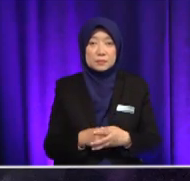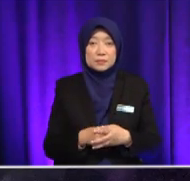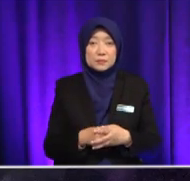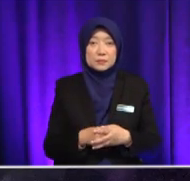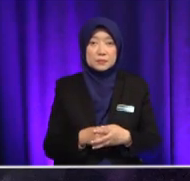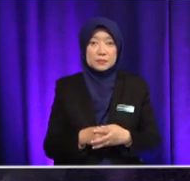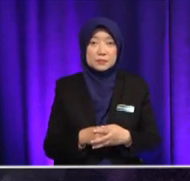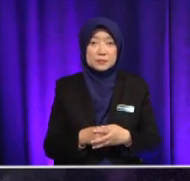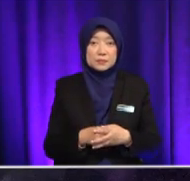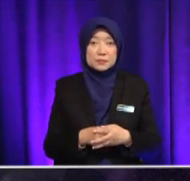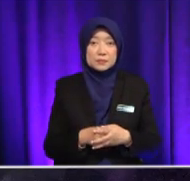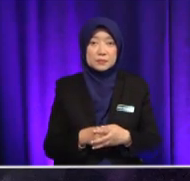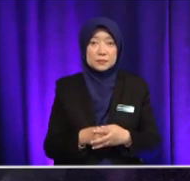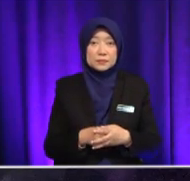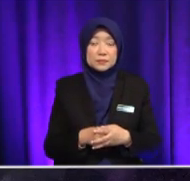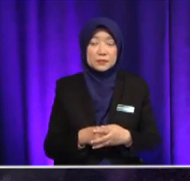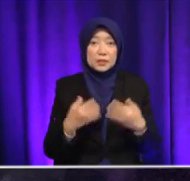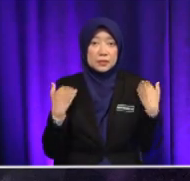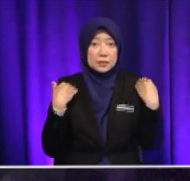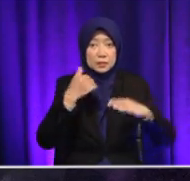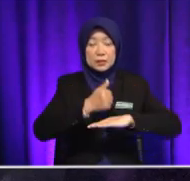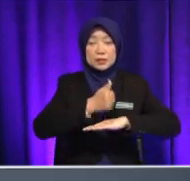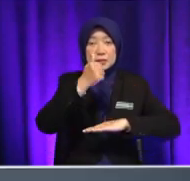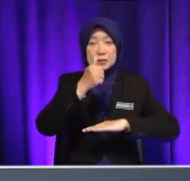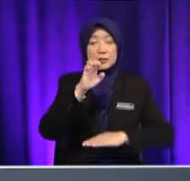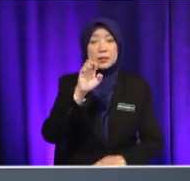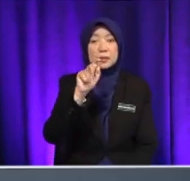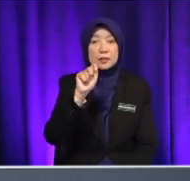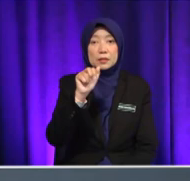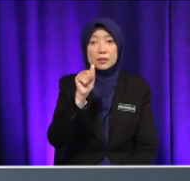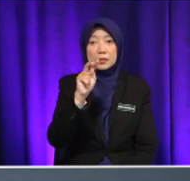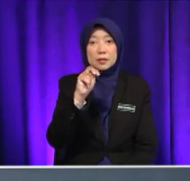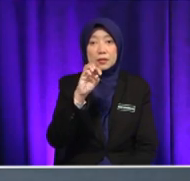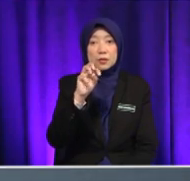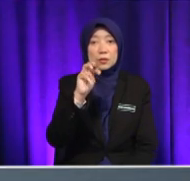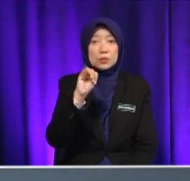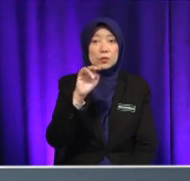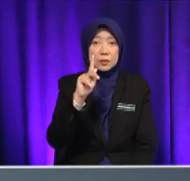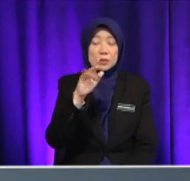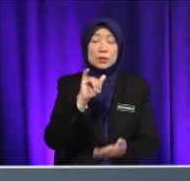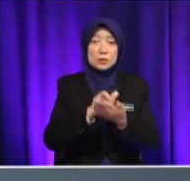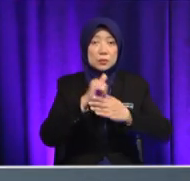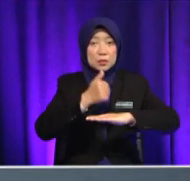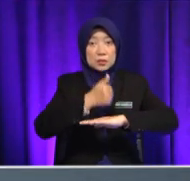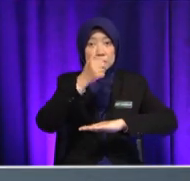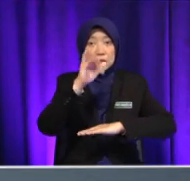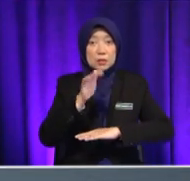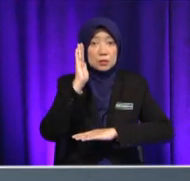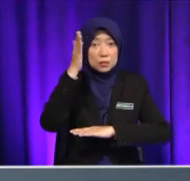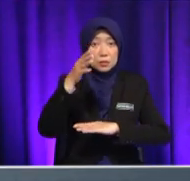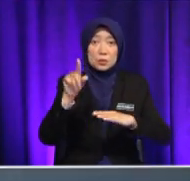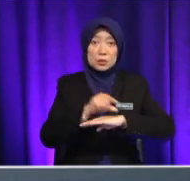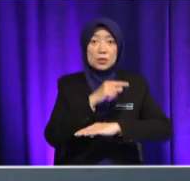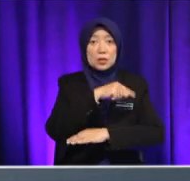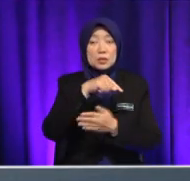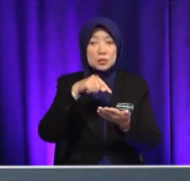ada asid etanoik. Okey. Okey, itu adalah contoh asid yang kita akan gunakan hari ini. Baik. Okey,